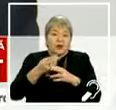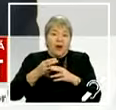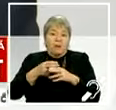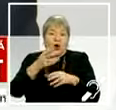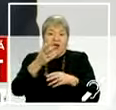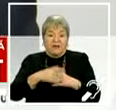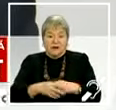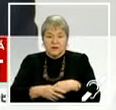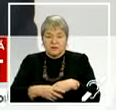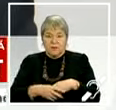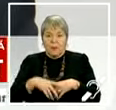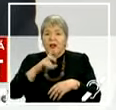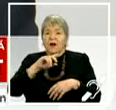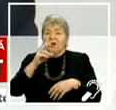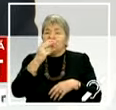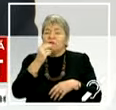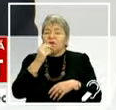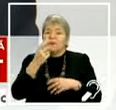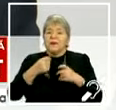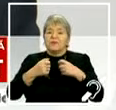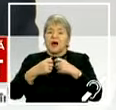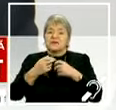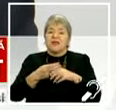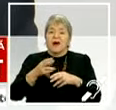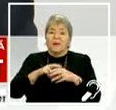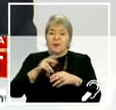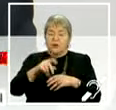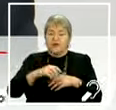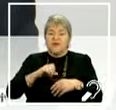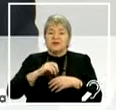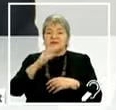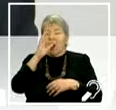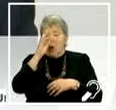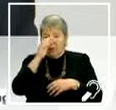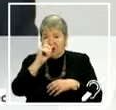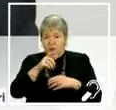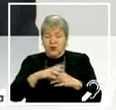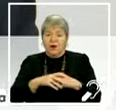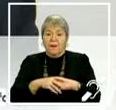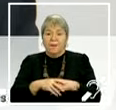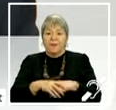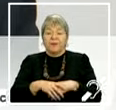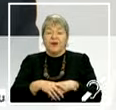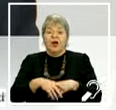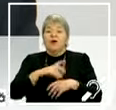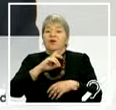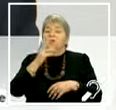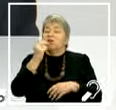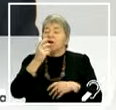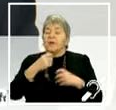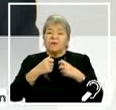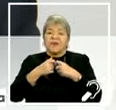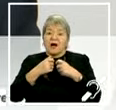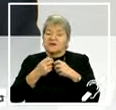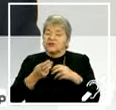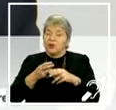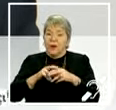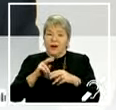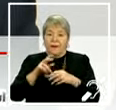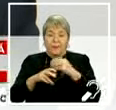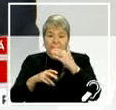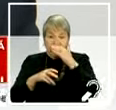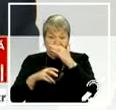Nu este vorba de nicio taxă suplimentară, este o minciună, respect acest lucru. Nu e vorba de niciun fel de taxare dublă